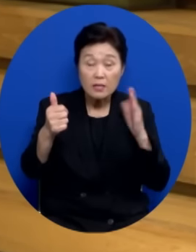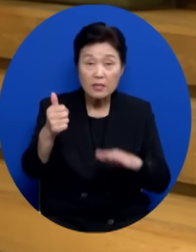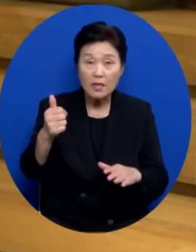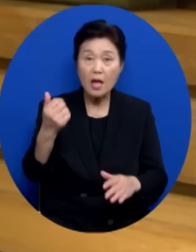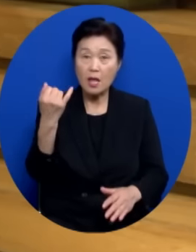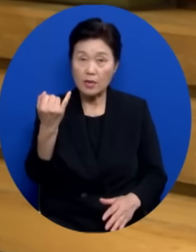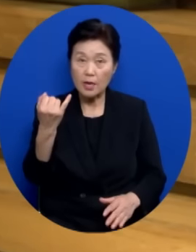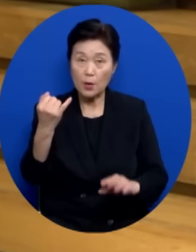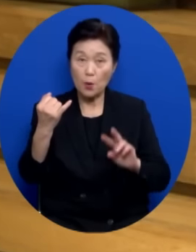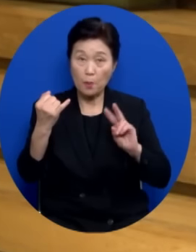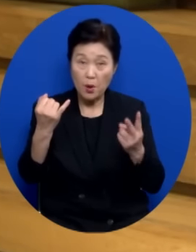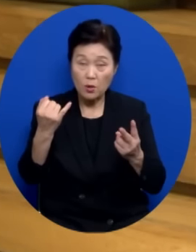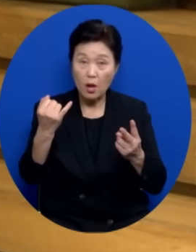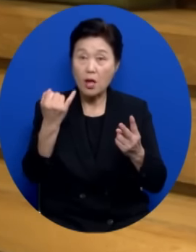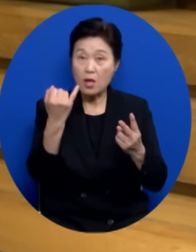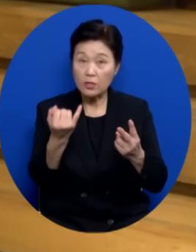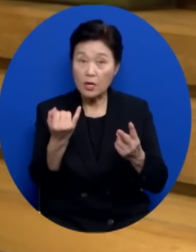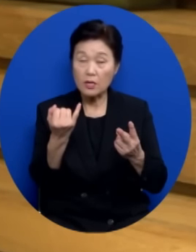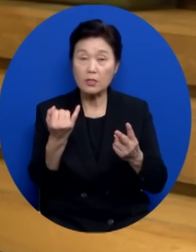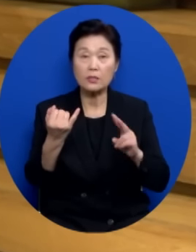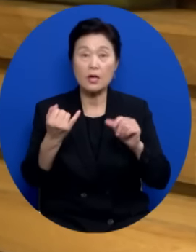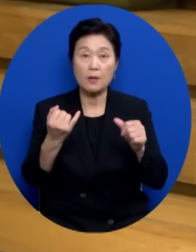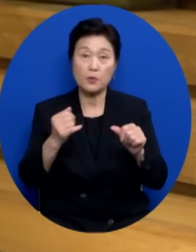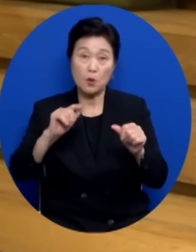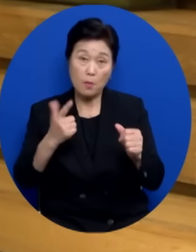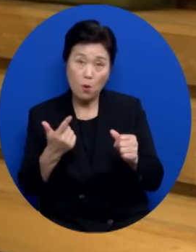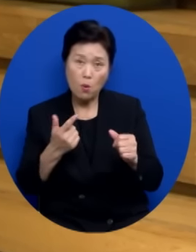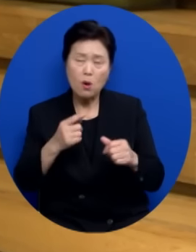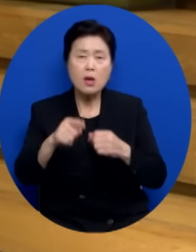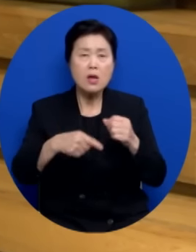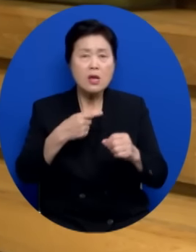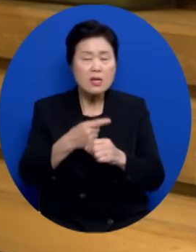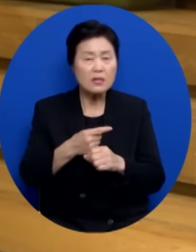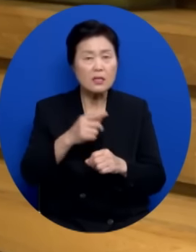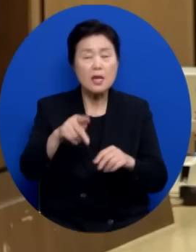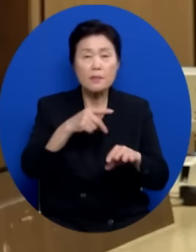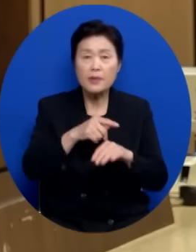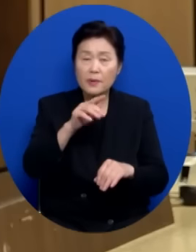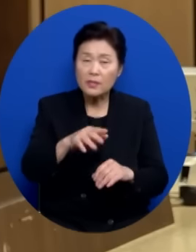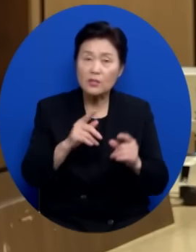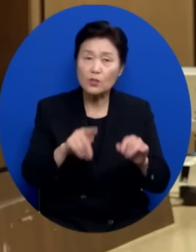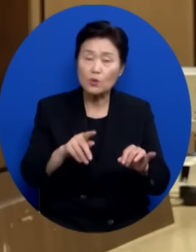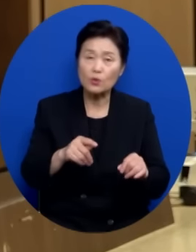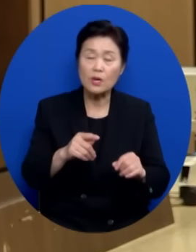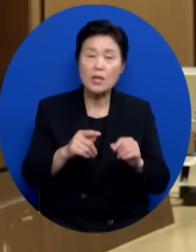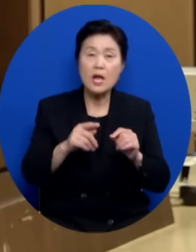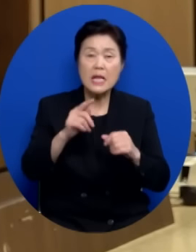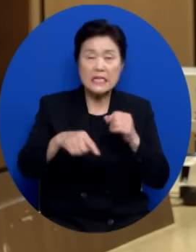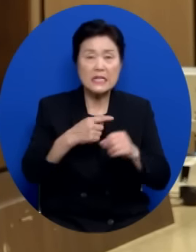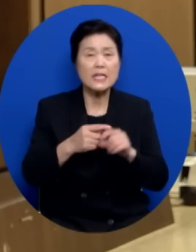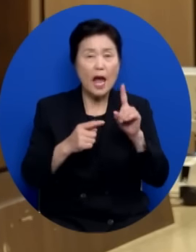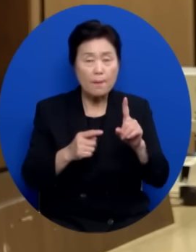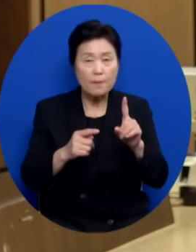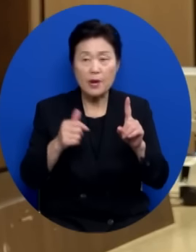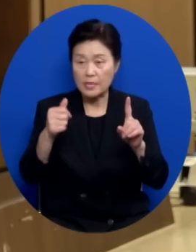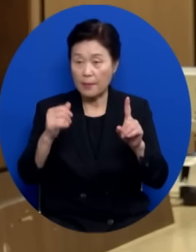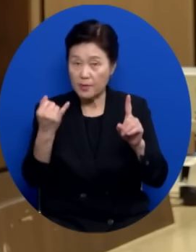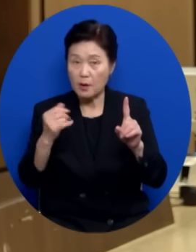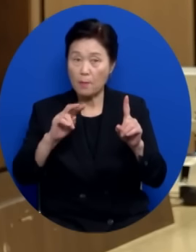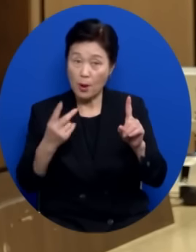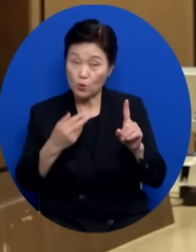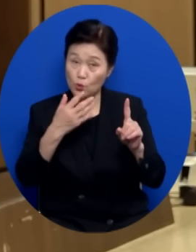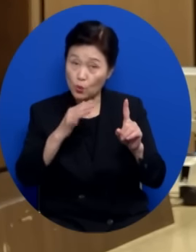계속적으로 남자와 여자를 바꾸기 때문에 1년에 한 번만 성을 바꾸라. 독일에도 어제 아래도 법이 통과된